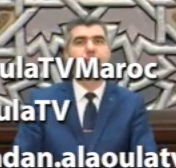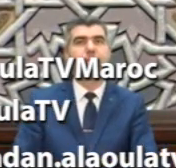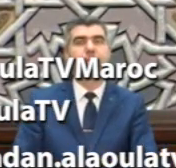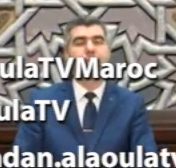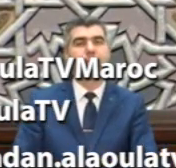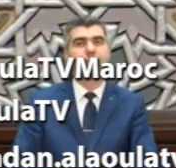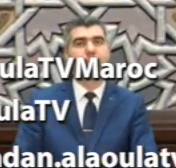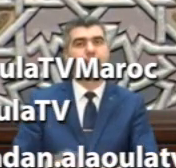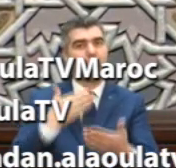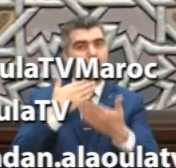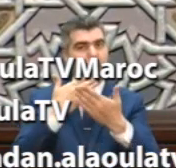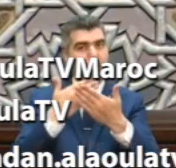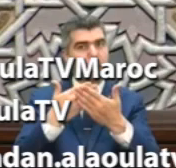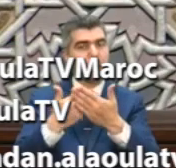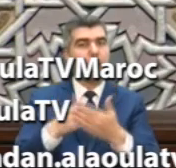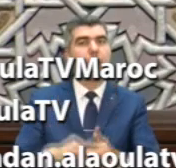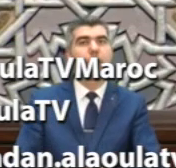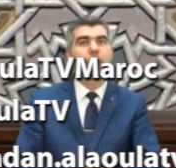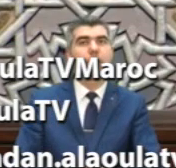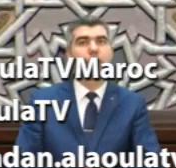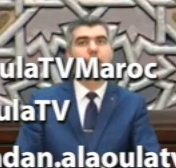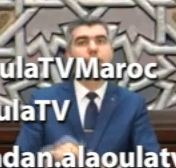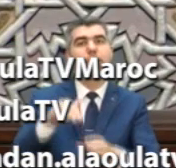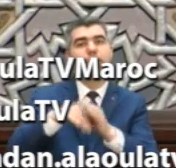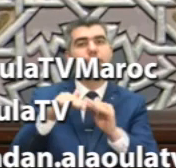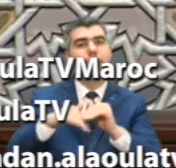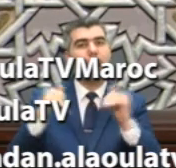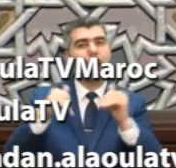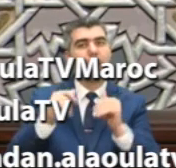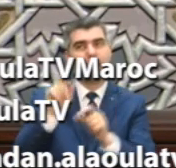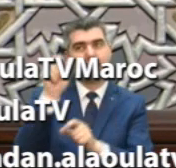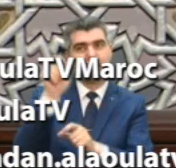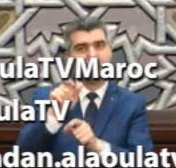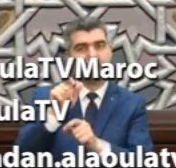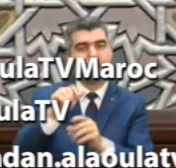شكرا السيد النائب المحترم.